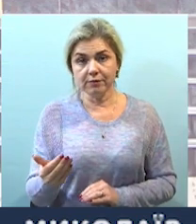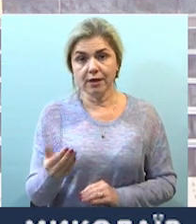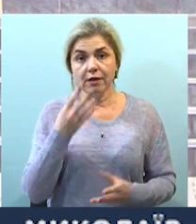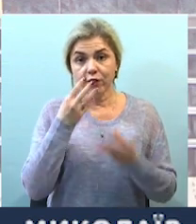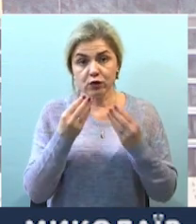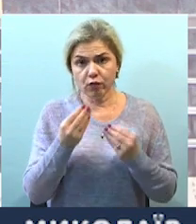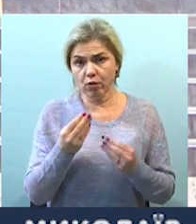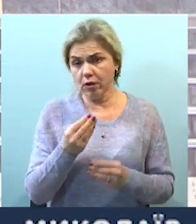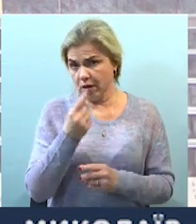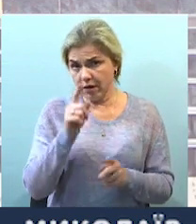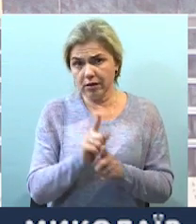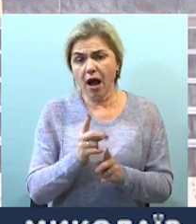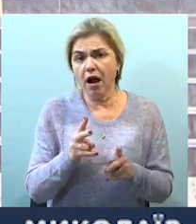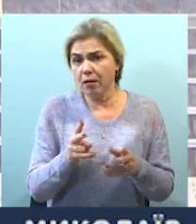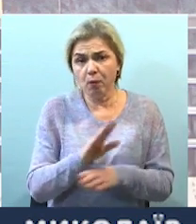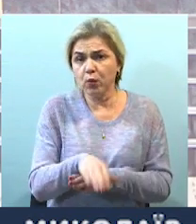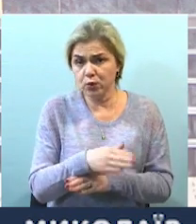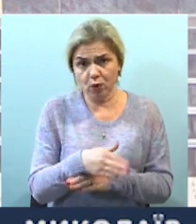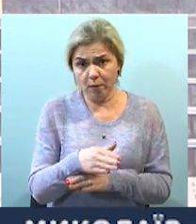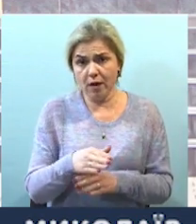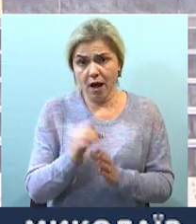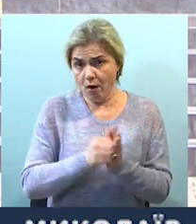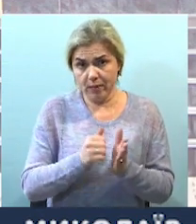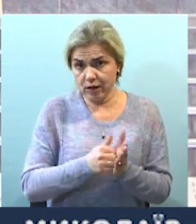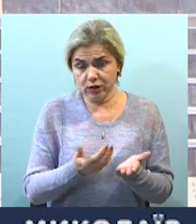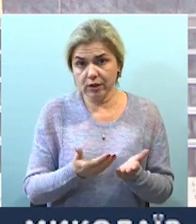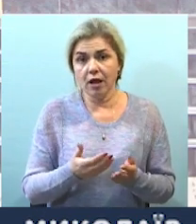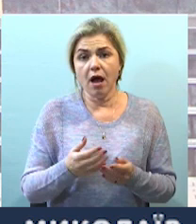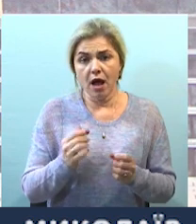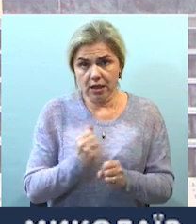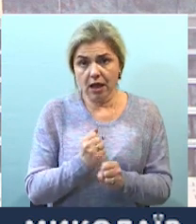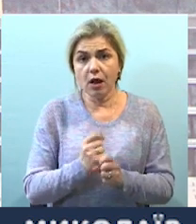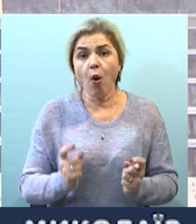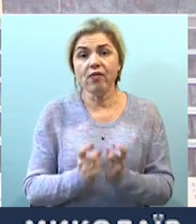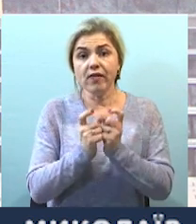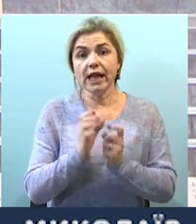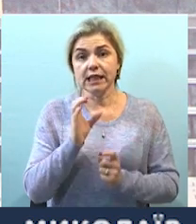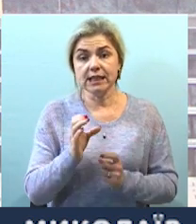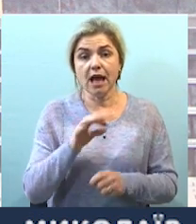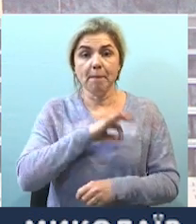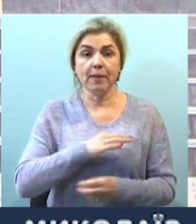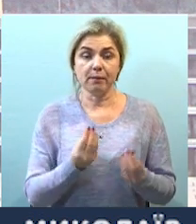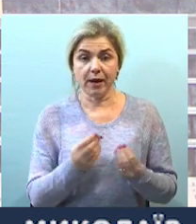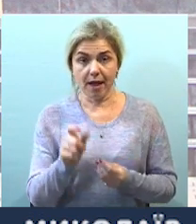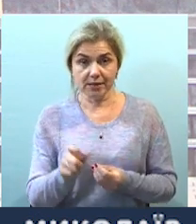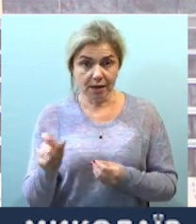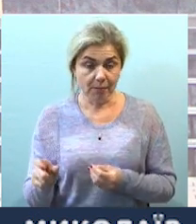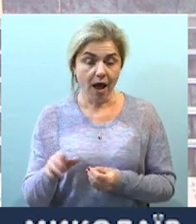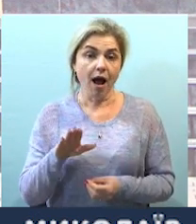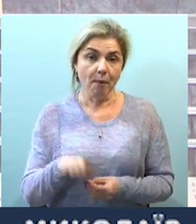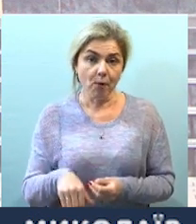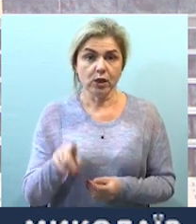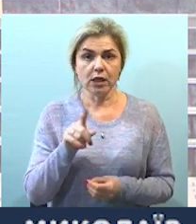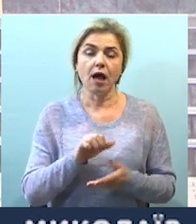штучно на пустому місці створювали конфлікт з підприємцями, а потім